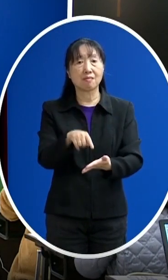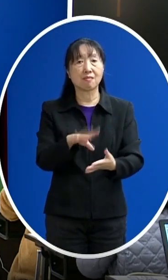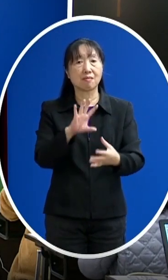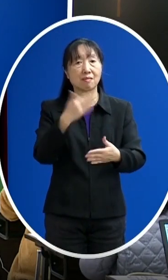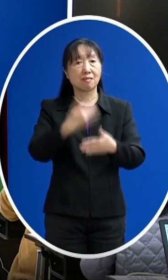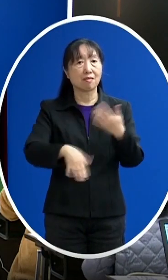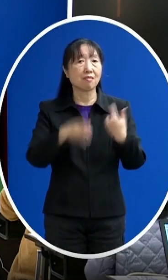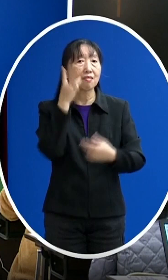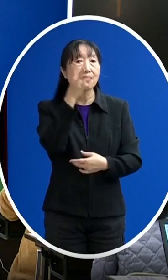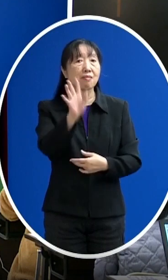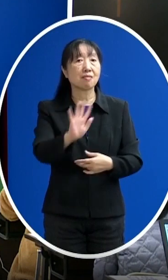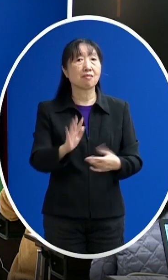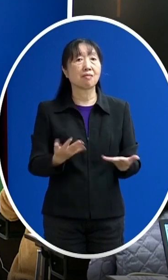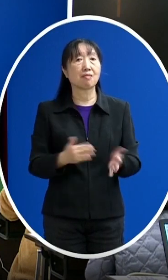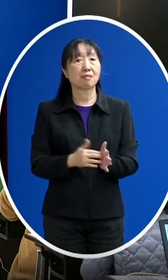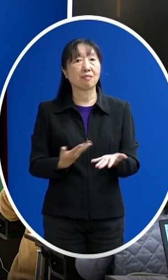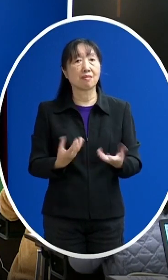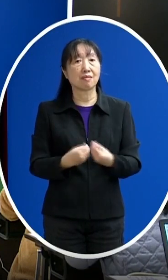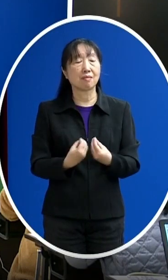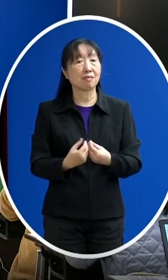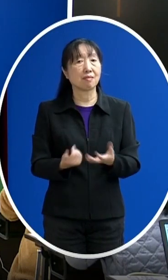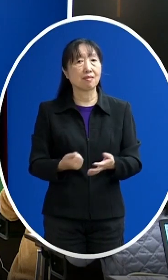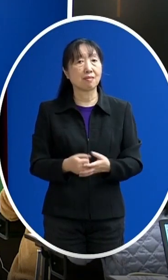到3个月哦。那如果说到时候